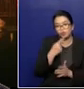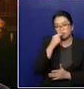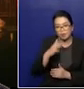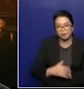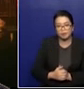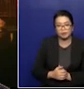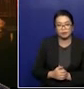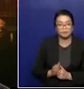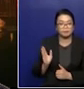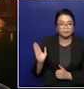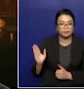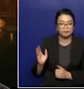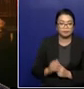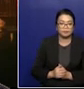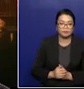ด์ต่อไปฮะ